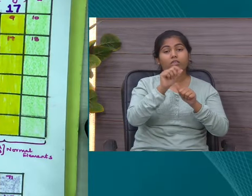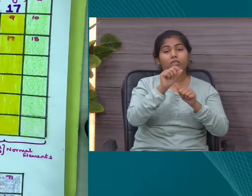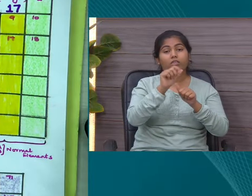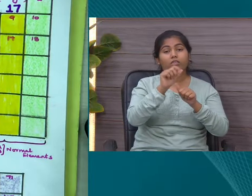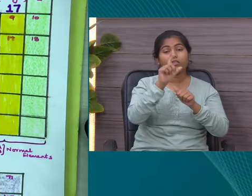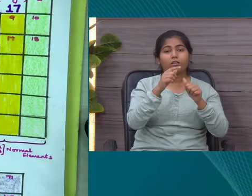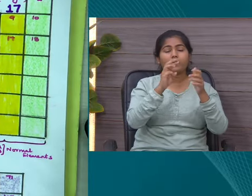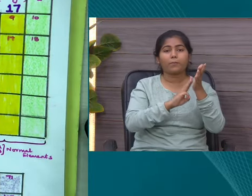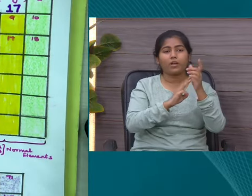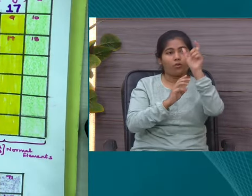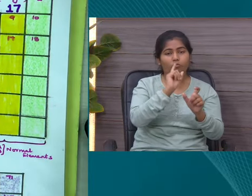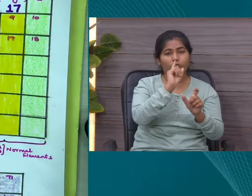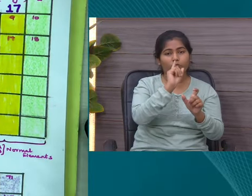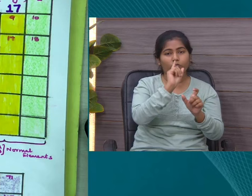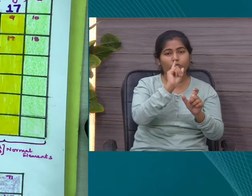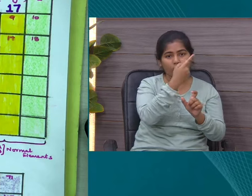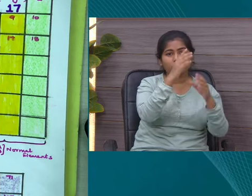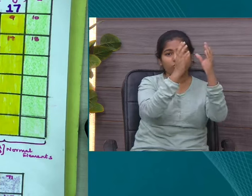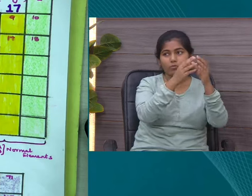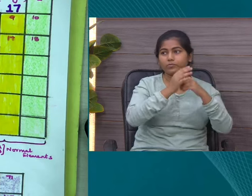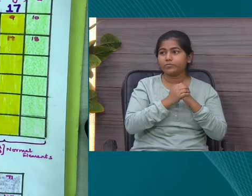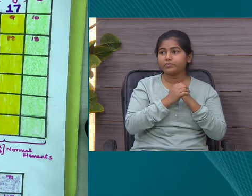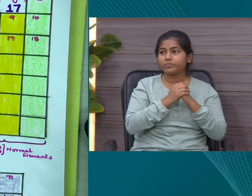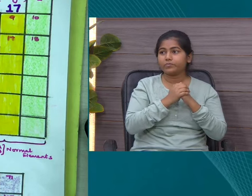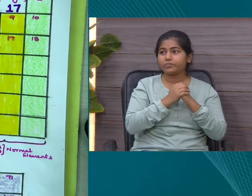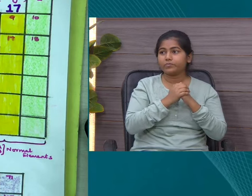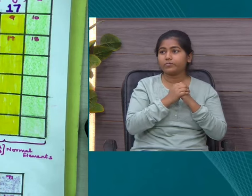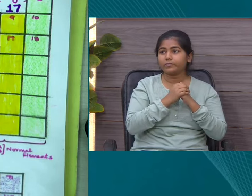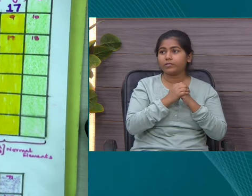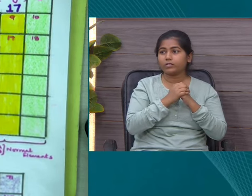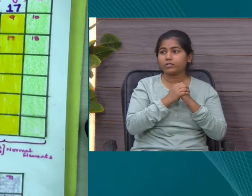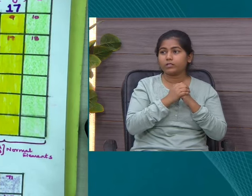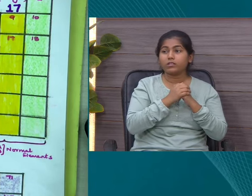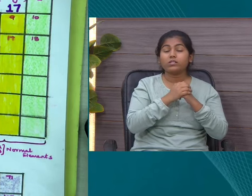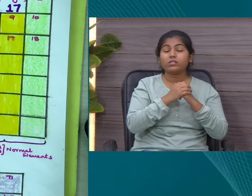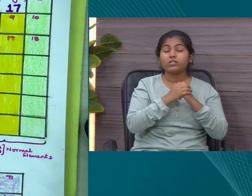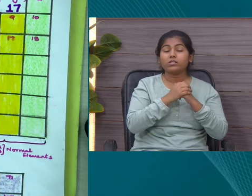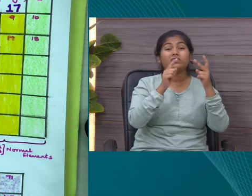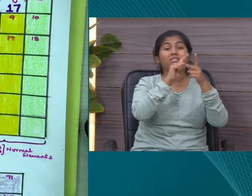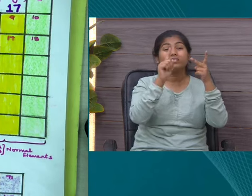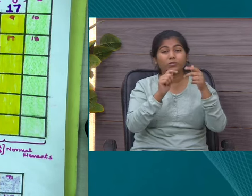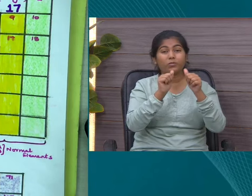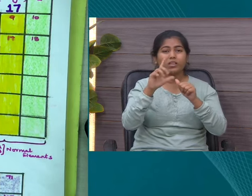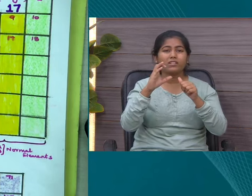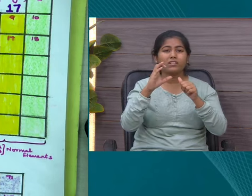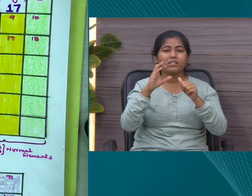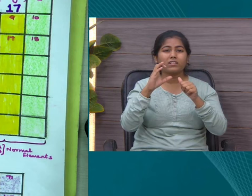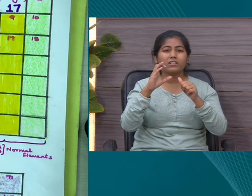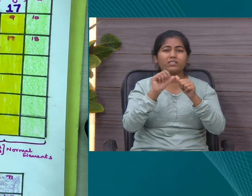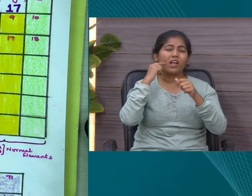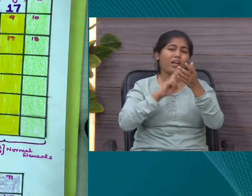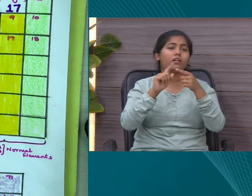में भी पूछ लिया जाता है, पहला ग्रुप एल्कली मेटल्स, सेकेंड ग्रुप इज कॉल्ड एल्कलाइन अर्थ मेटल्स, ठीक है,